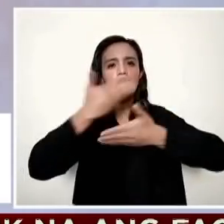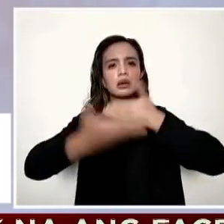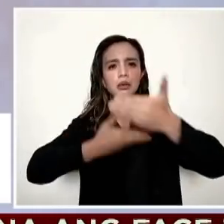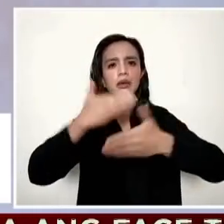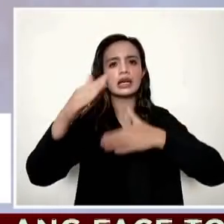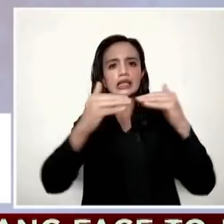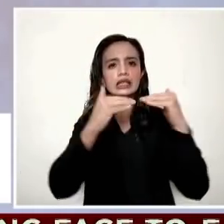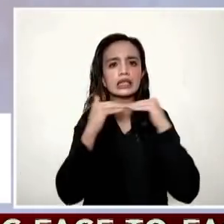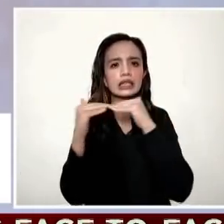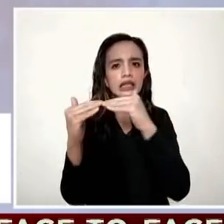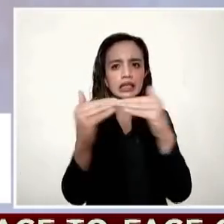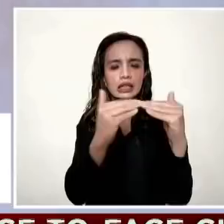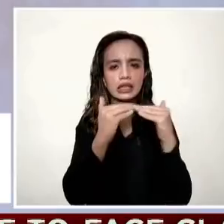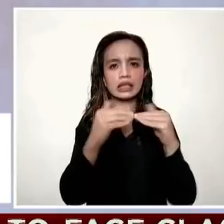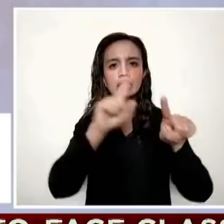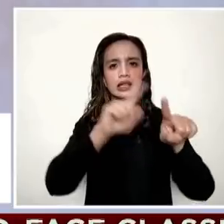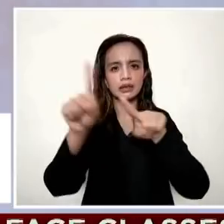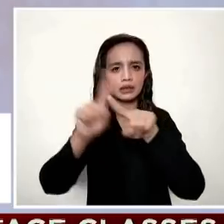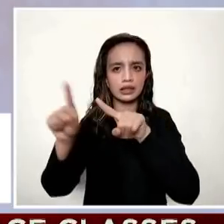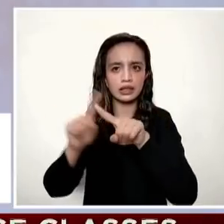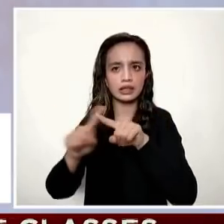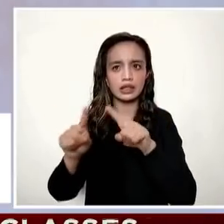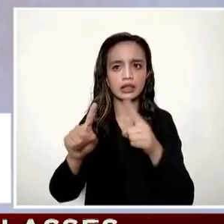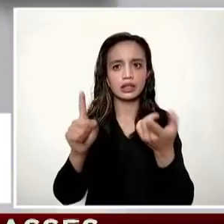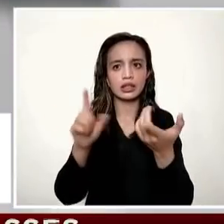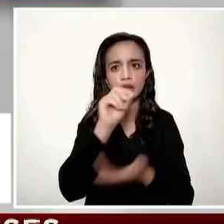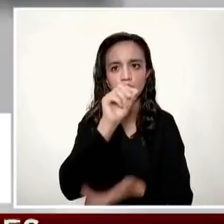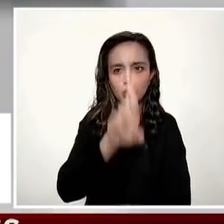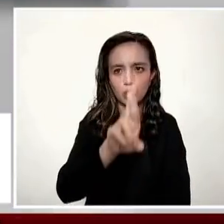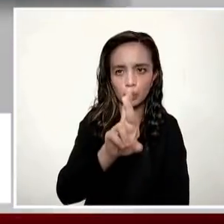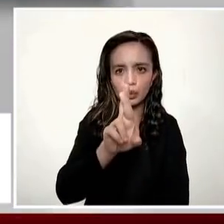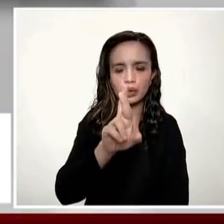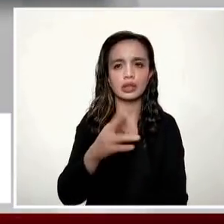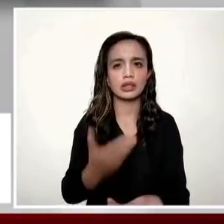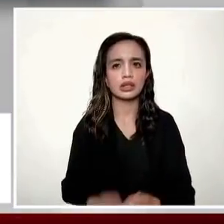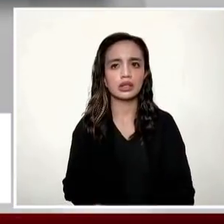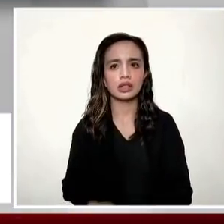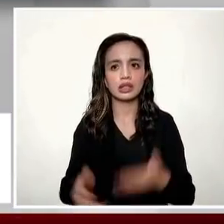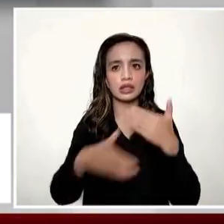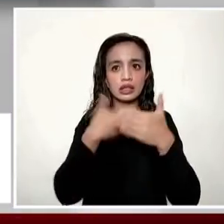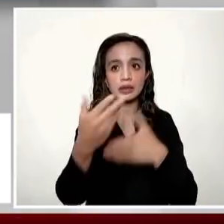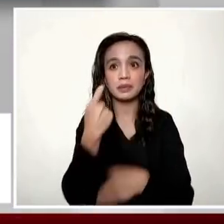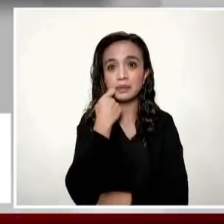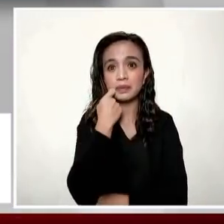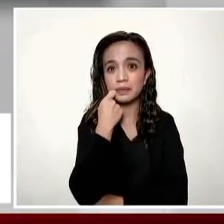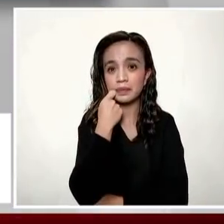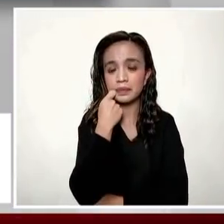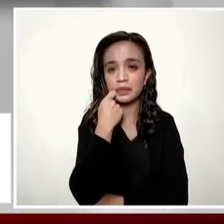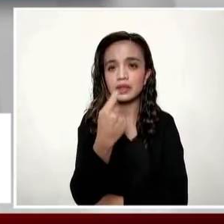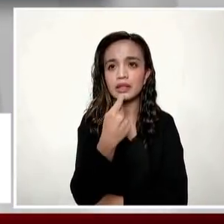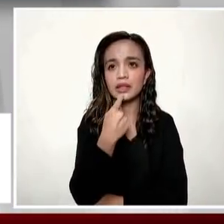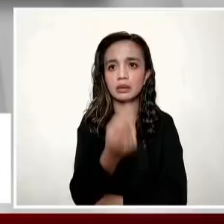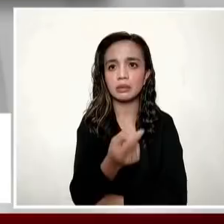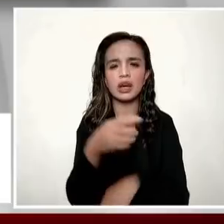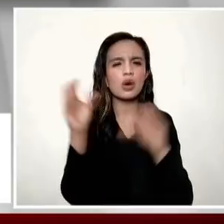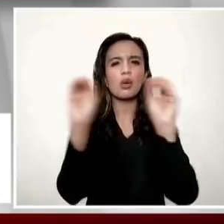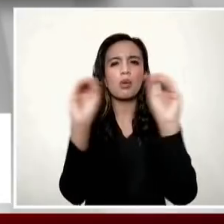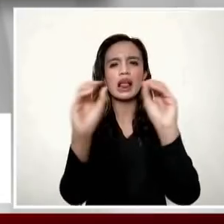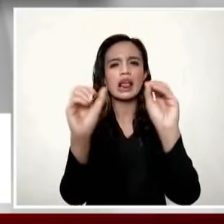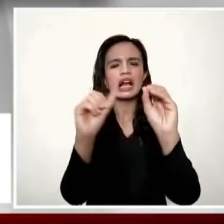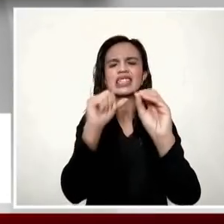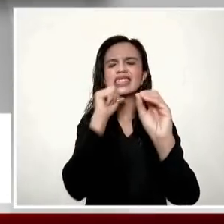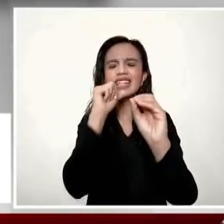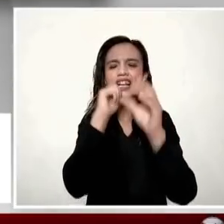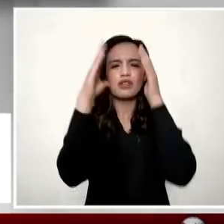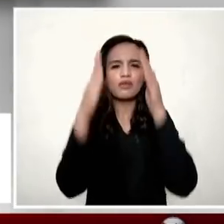at nakabatay na rin sa shared goals and common vision. Sagot naman ni Mayor Isko, wala muna siyang iniisip na politika at